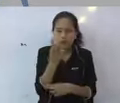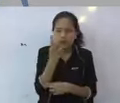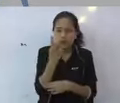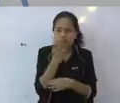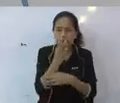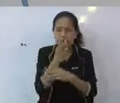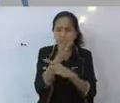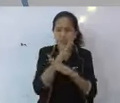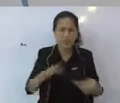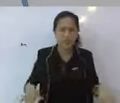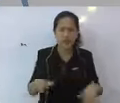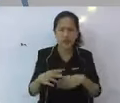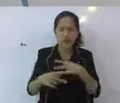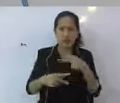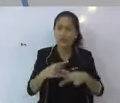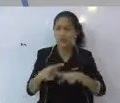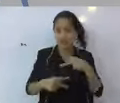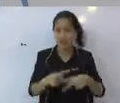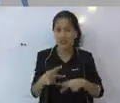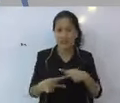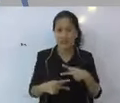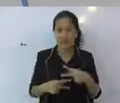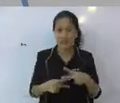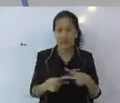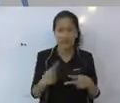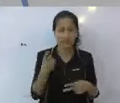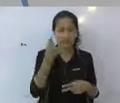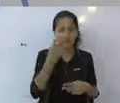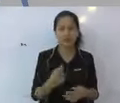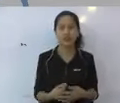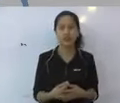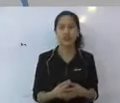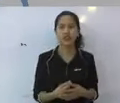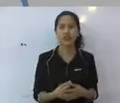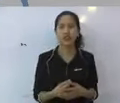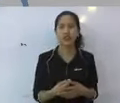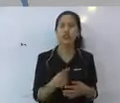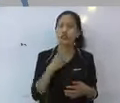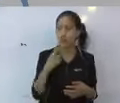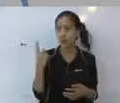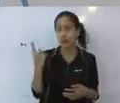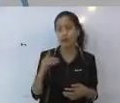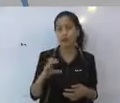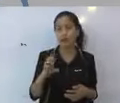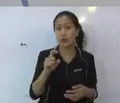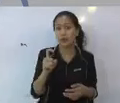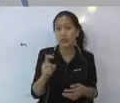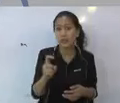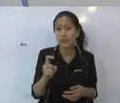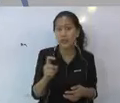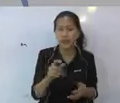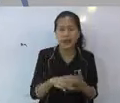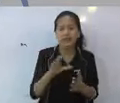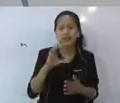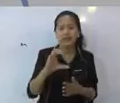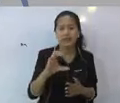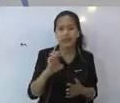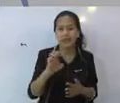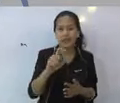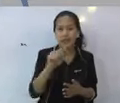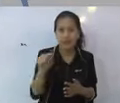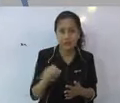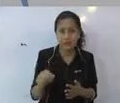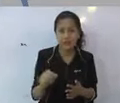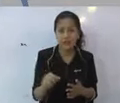na hindi naman natin pwedeng i-eliminate yes. or tanggalin naman. Ito kasi, kaya namin sinasabing no, kasi ito, processed